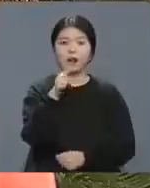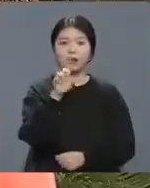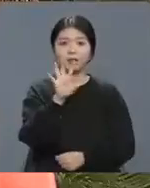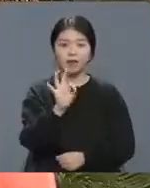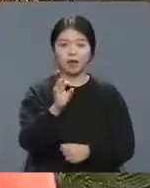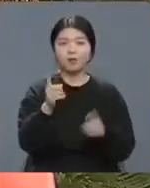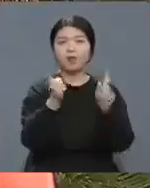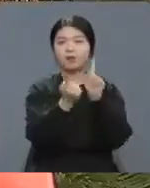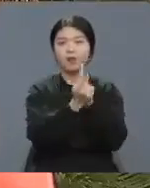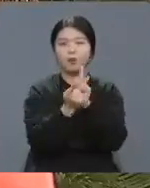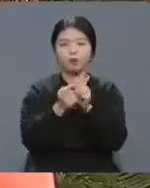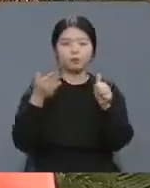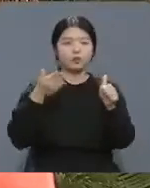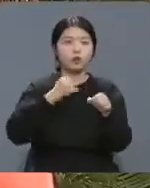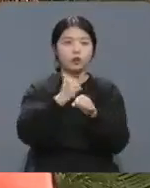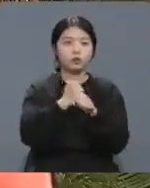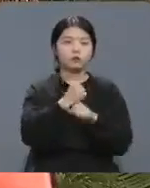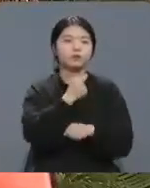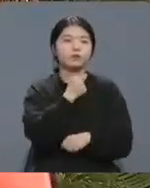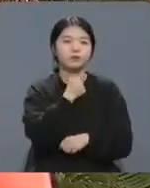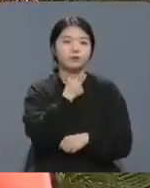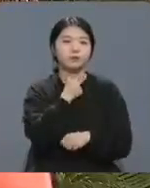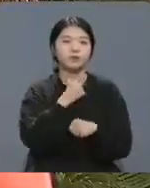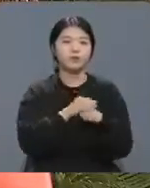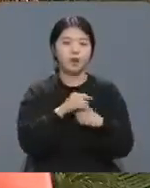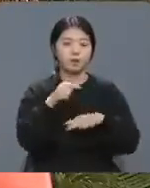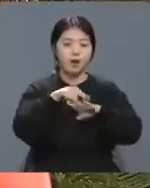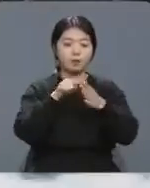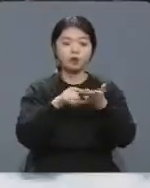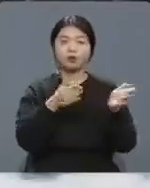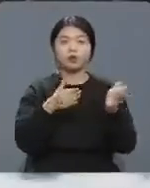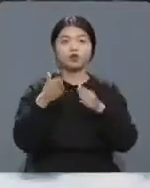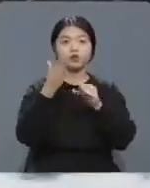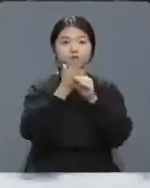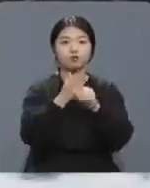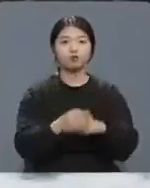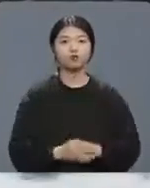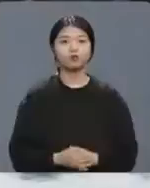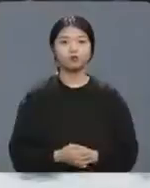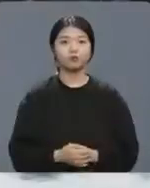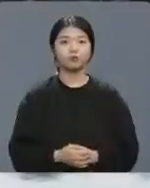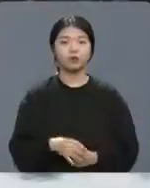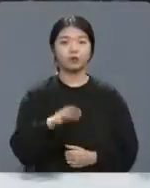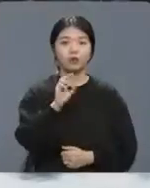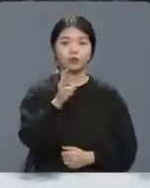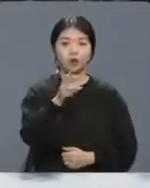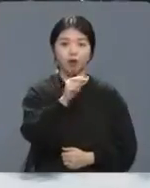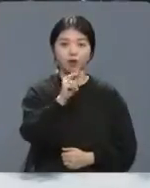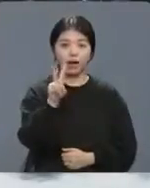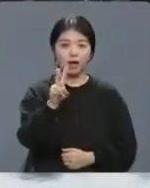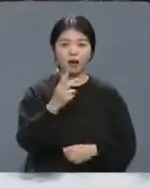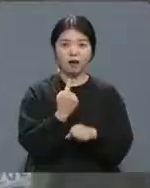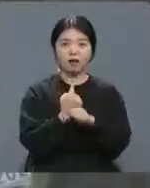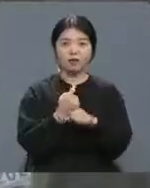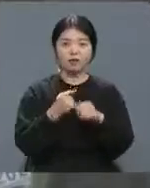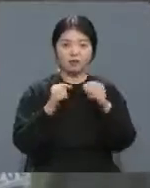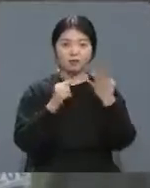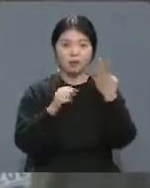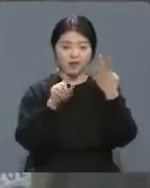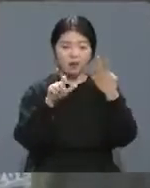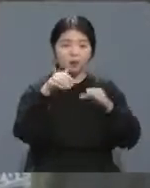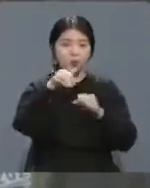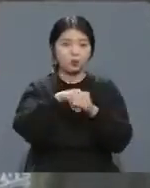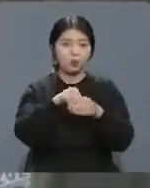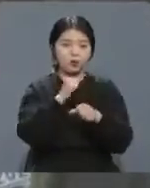만나고 부탁도 쉽상 부탁을 드리려고 마음의 준비를 하고 있습니다 여야가 친한 사이로 청소해서 4 3